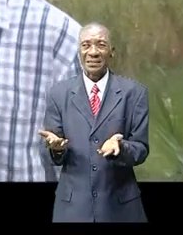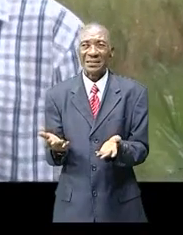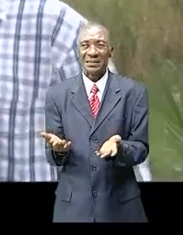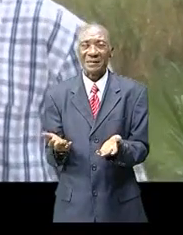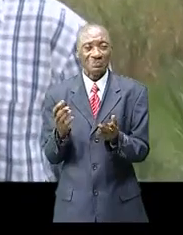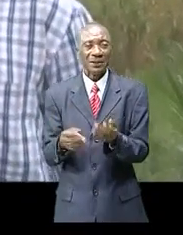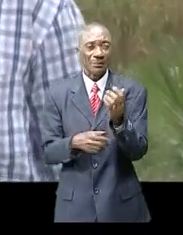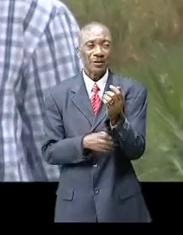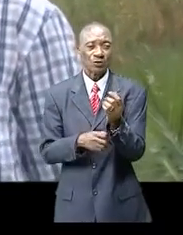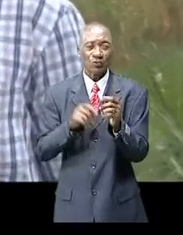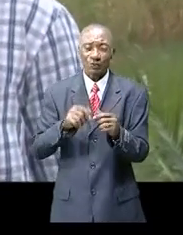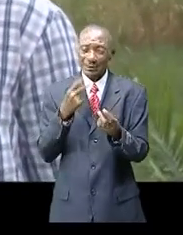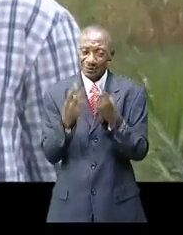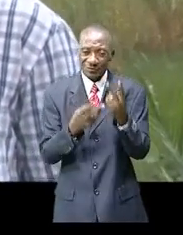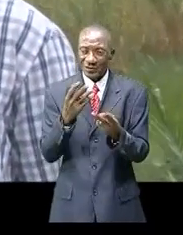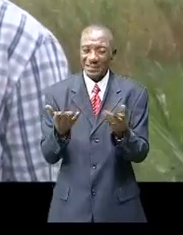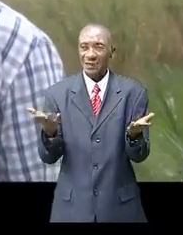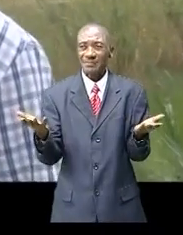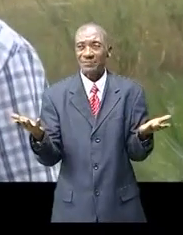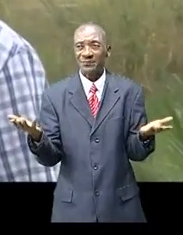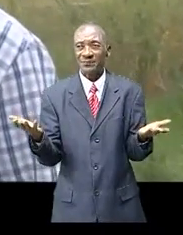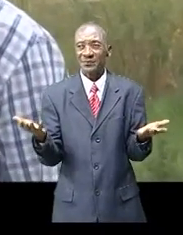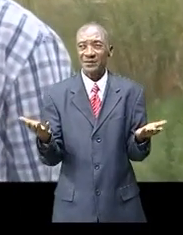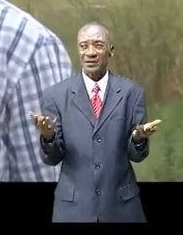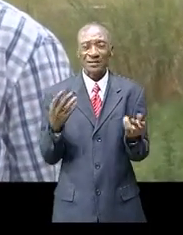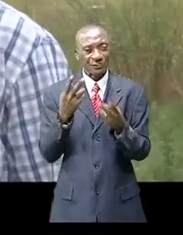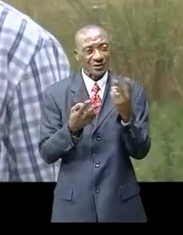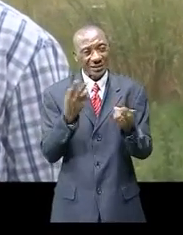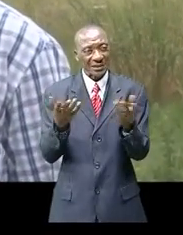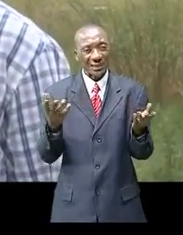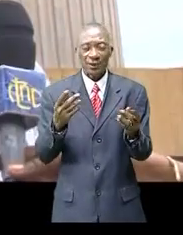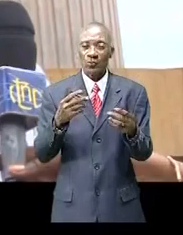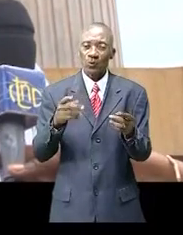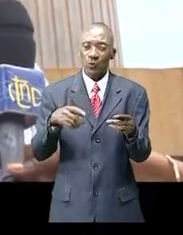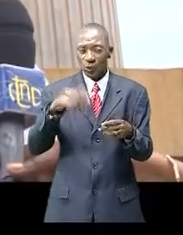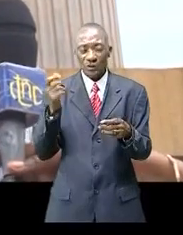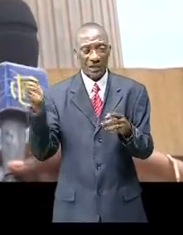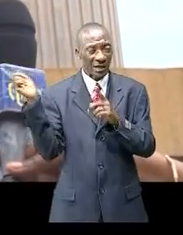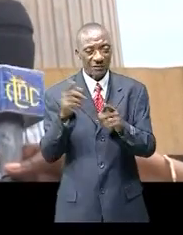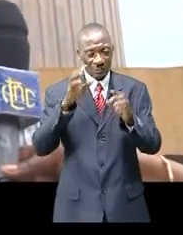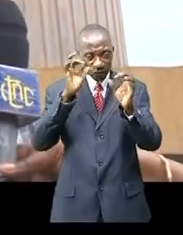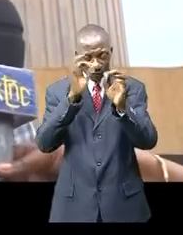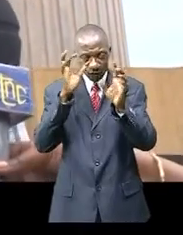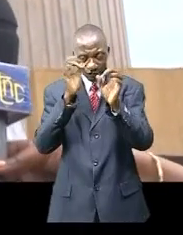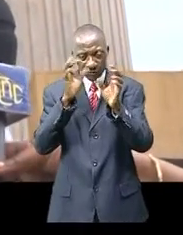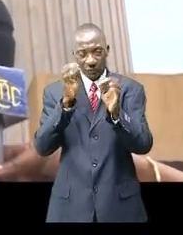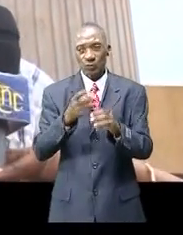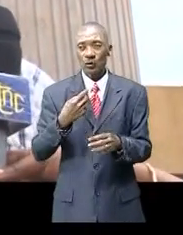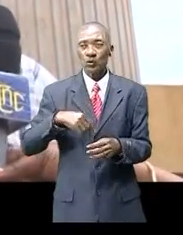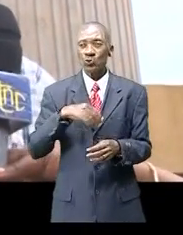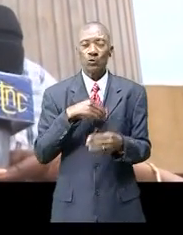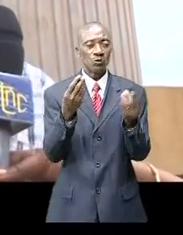visiter, avoir besoin de avoir le temps même de venir se photographier. Mais nous n'avons pas tous les moyens, c'est pourquoi nous